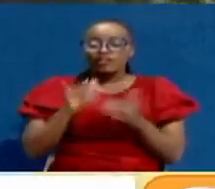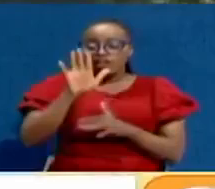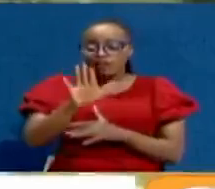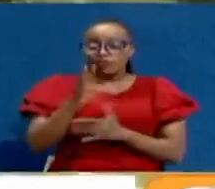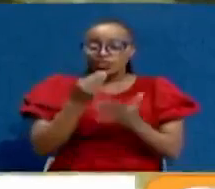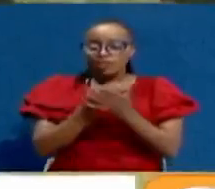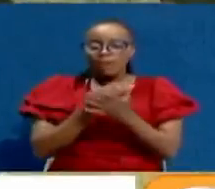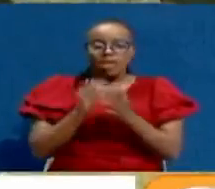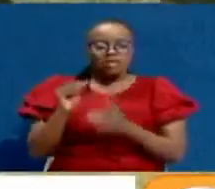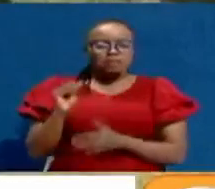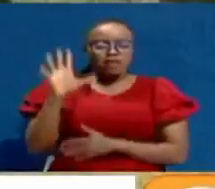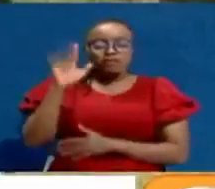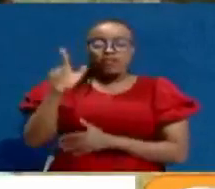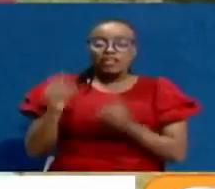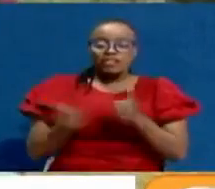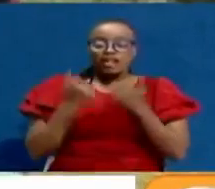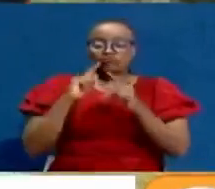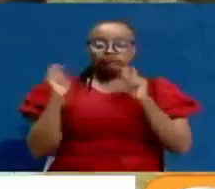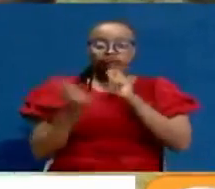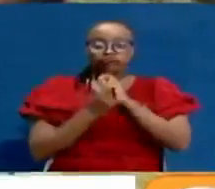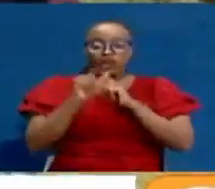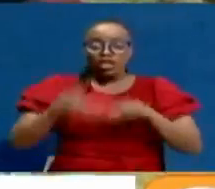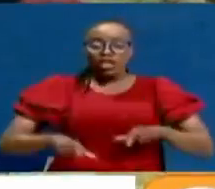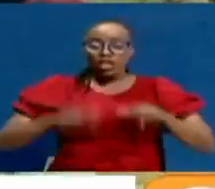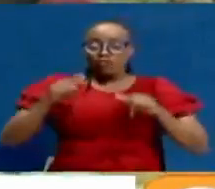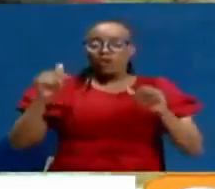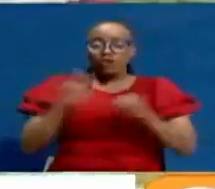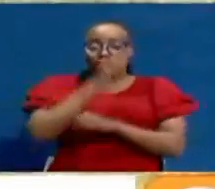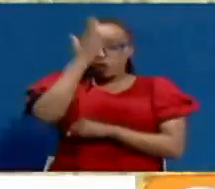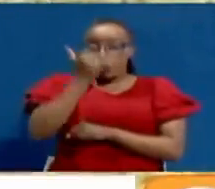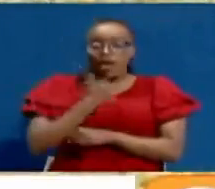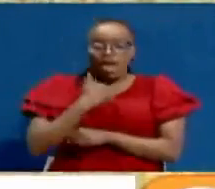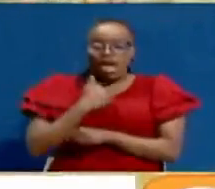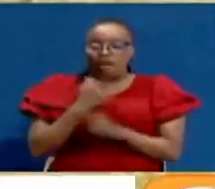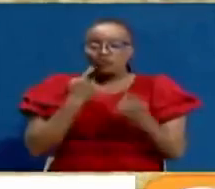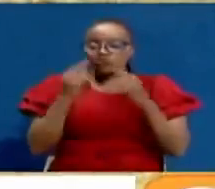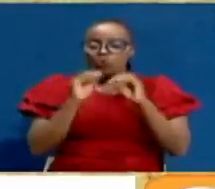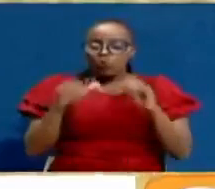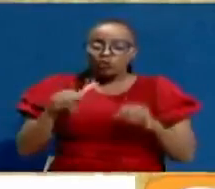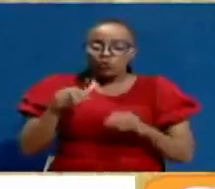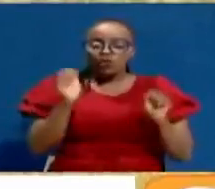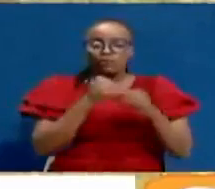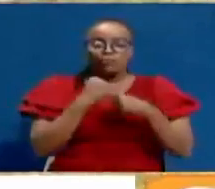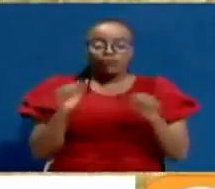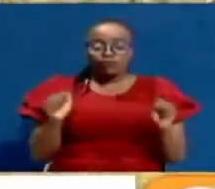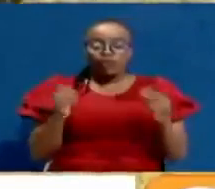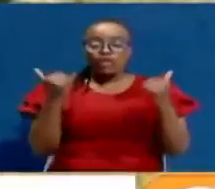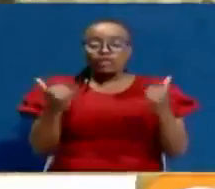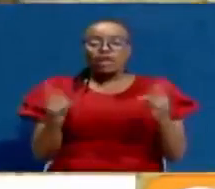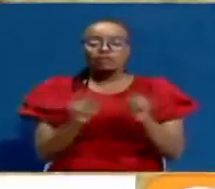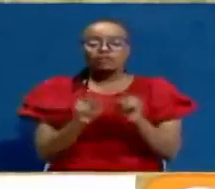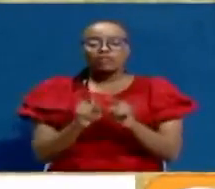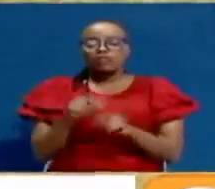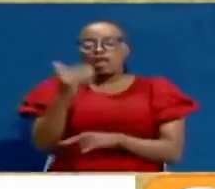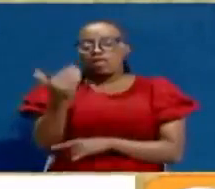deposit ya hali ya juu. Ajali hiyo ilibadilisha maisha yake kabisa, kwani alikosa uwezo wa kuzungumza na kutembea, na sasa amekuwa